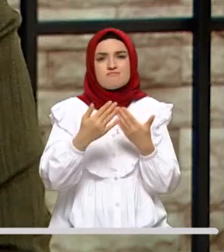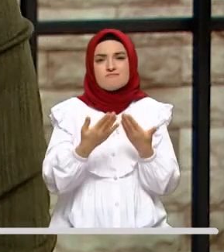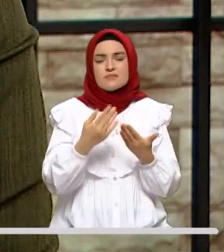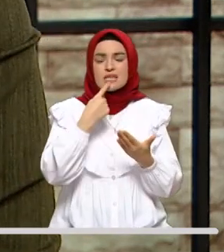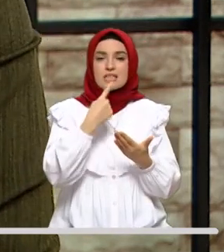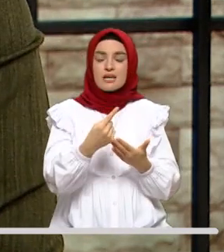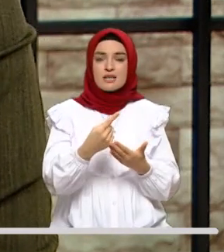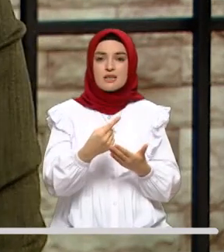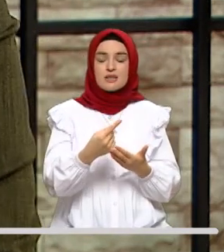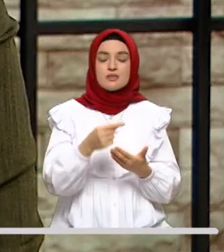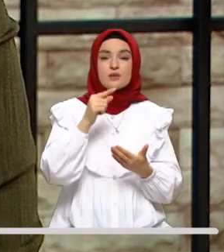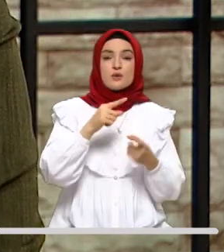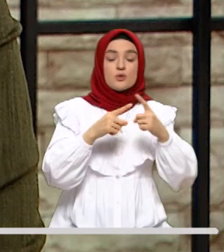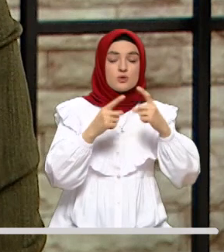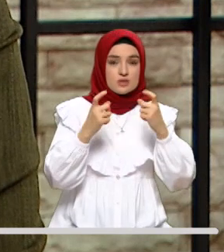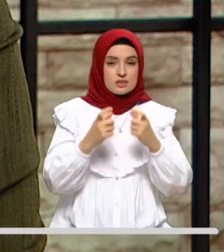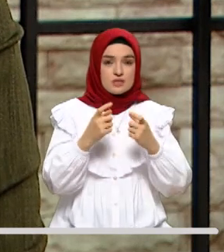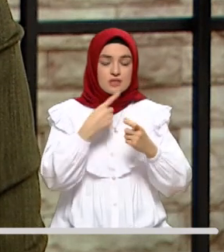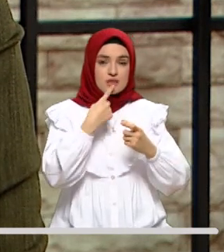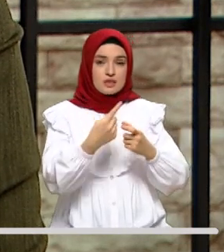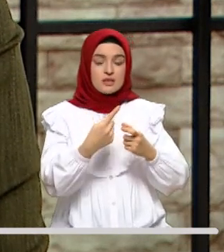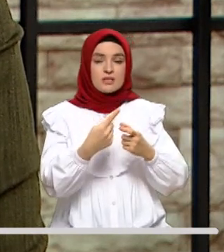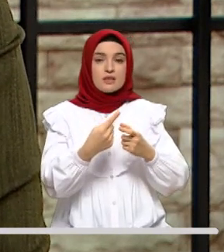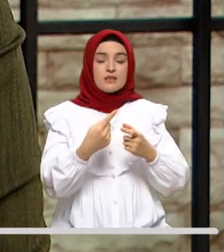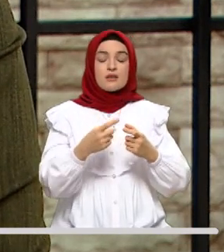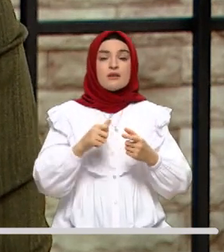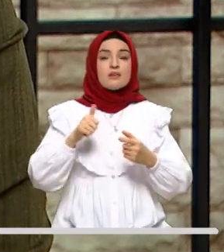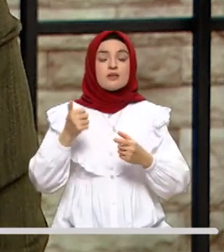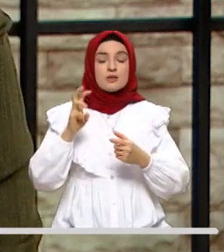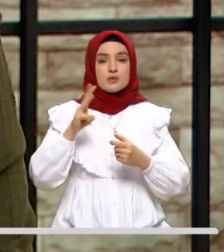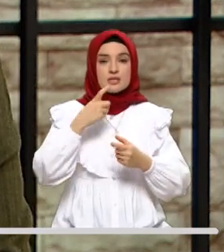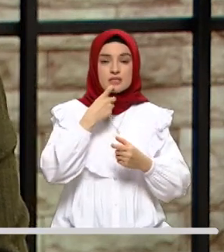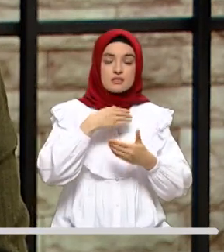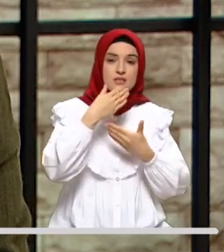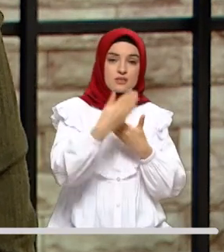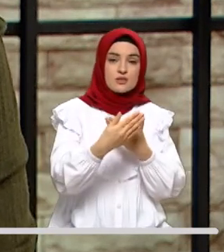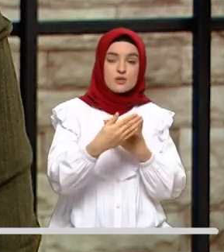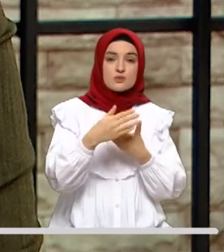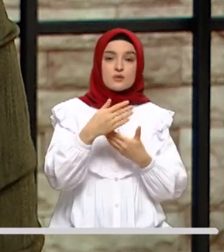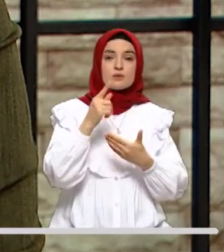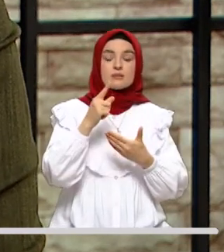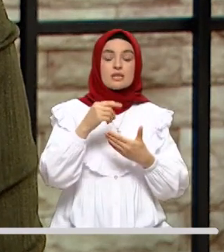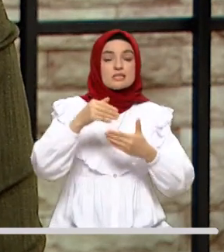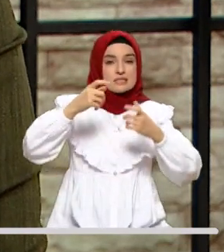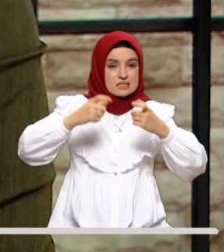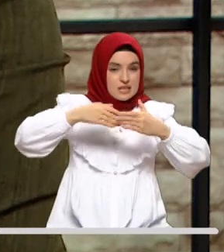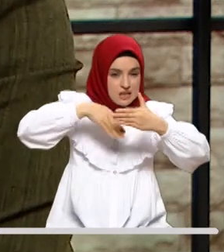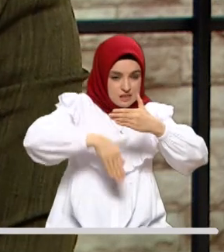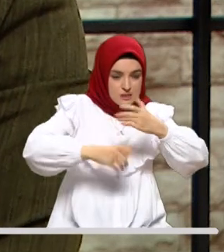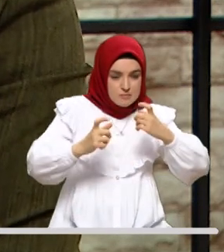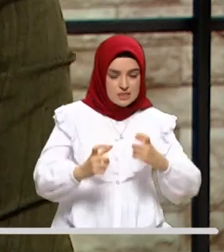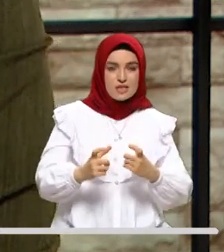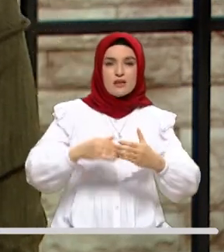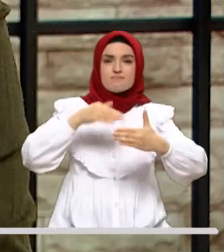Türkistan'da Hoca Ahmet Yesevi 63 yaşını geçtikten sonra kendine yerin altında bir mahzen yaptırmış,